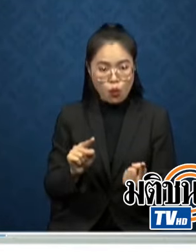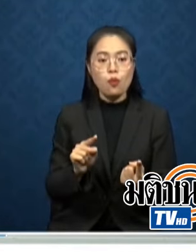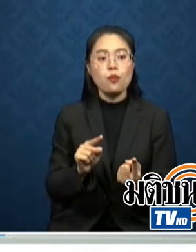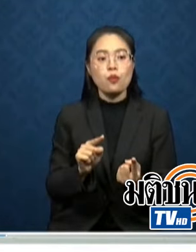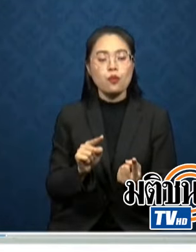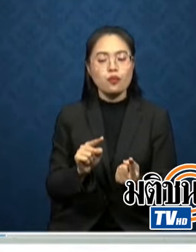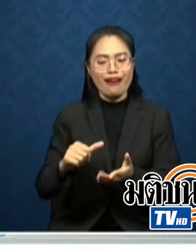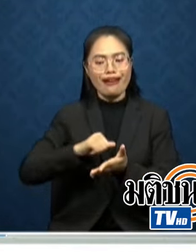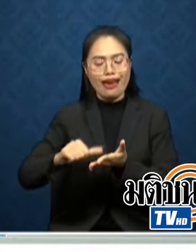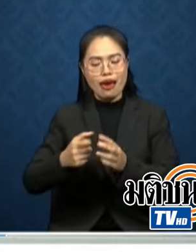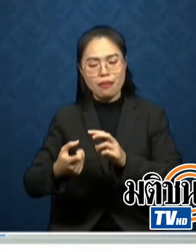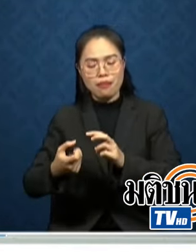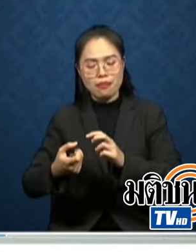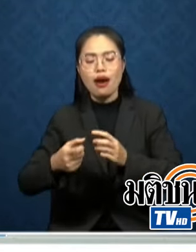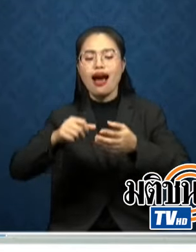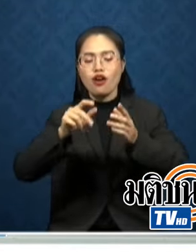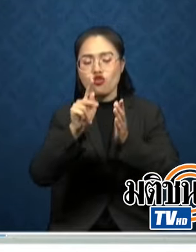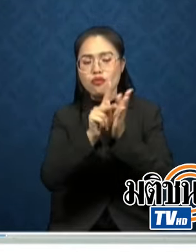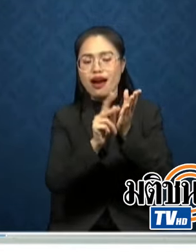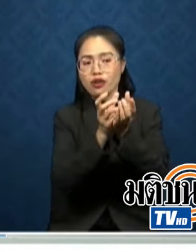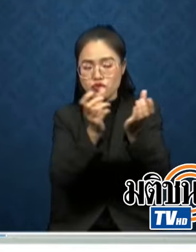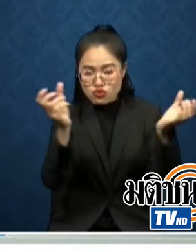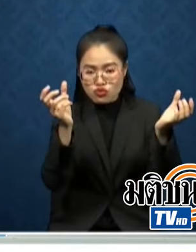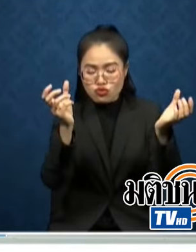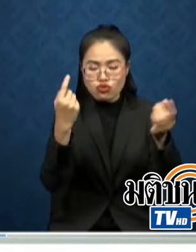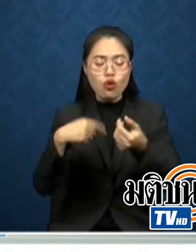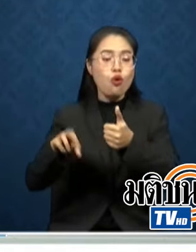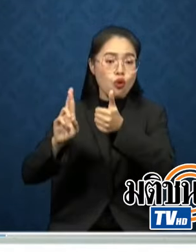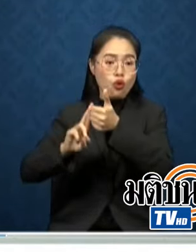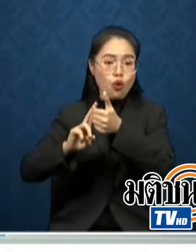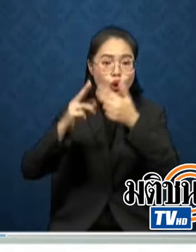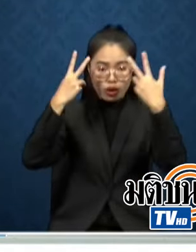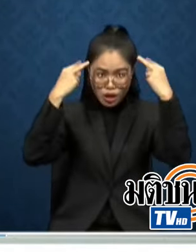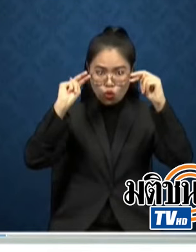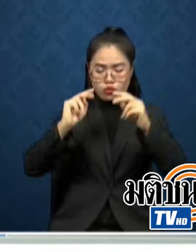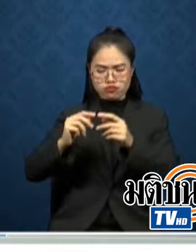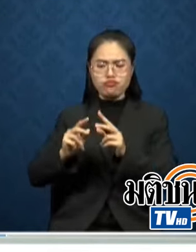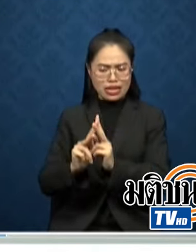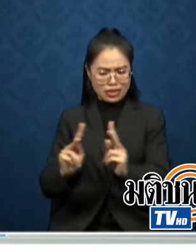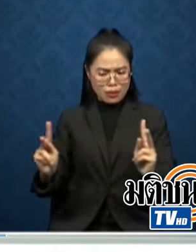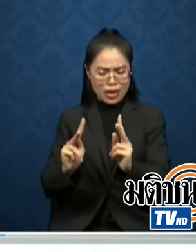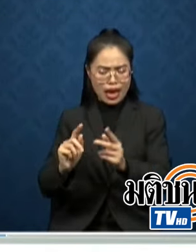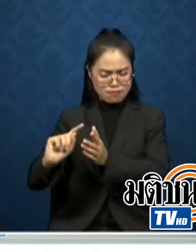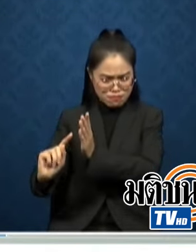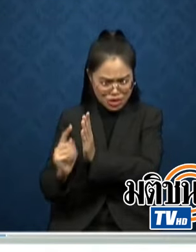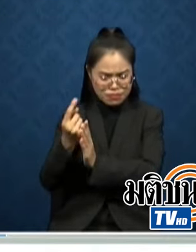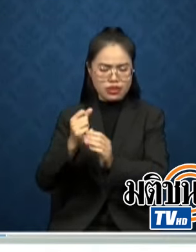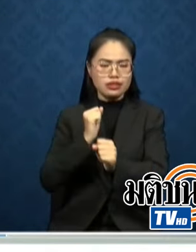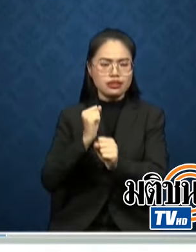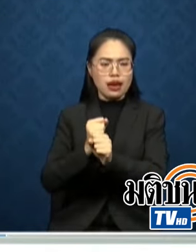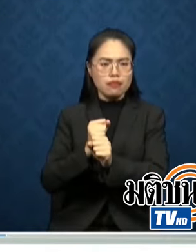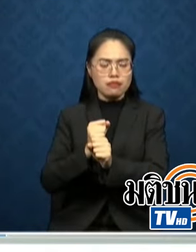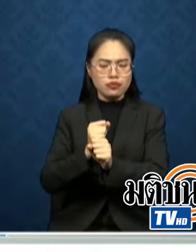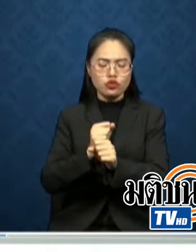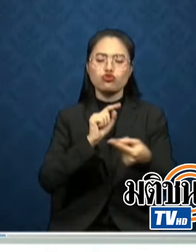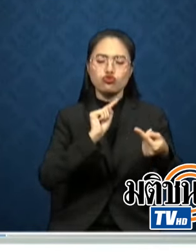การแก้ไขรัฐธรรมนูญเองนะครับท่านรองนายกภูมิธรรมเองก็มีการตั้งคณะทำงานแล้วมีไทม์ไลน์ที่ชัดเจนนะครับเรื่องของดิ